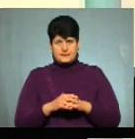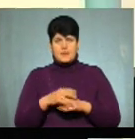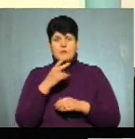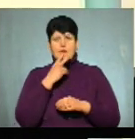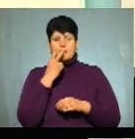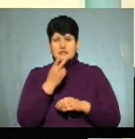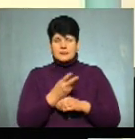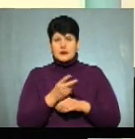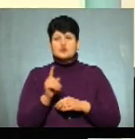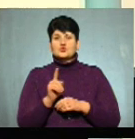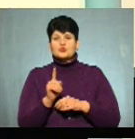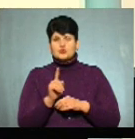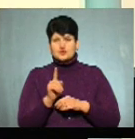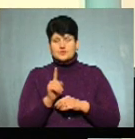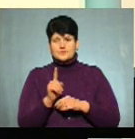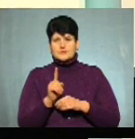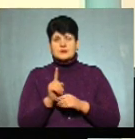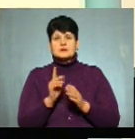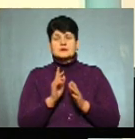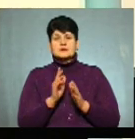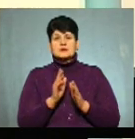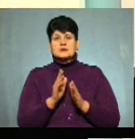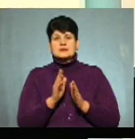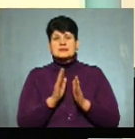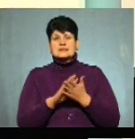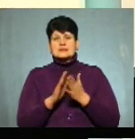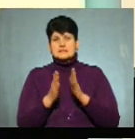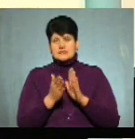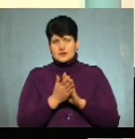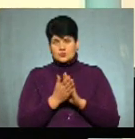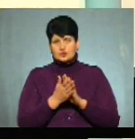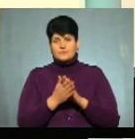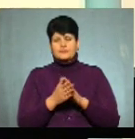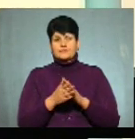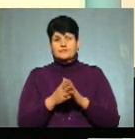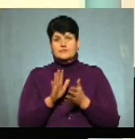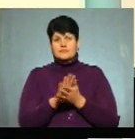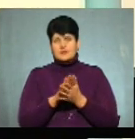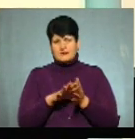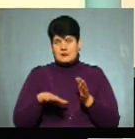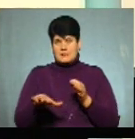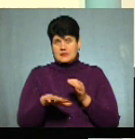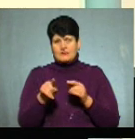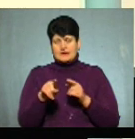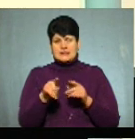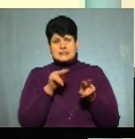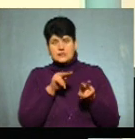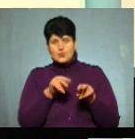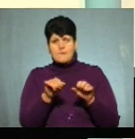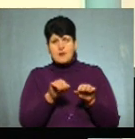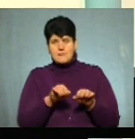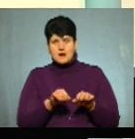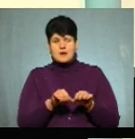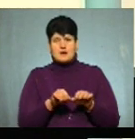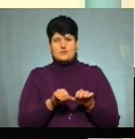передбачено, що за санітарним станом контейнерних майданчиків вони слідкують, вони його прибирають і забезпечують належне